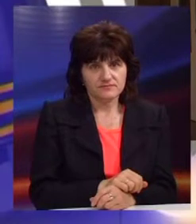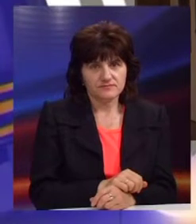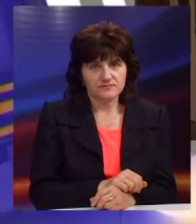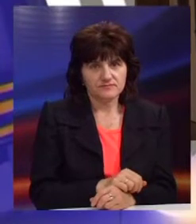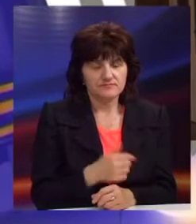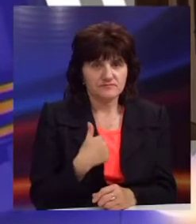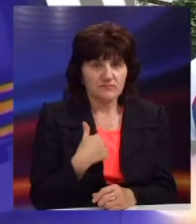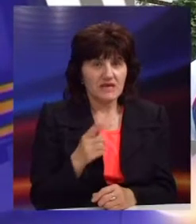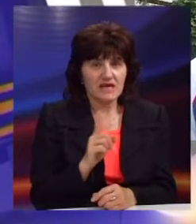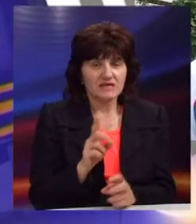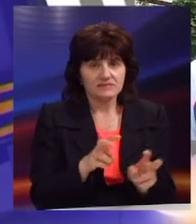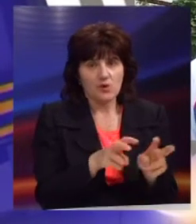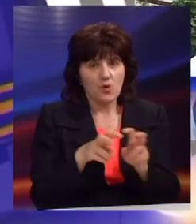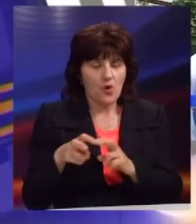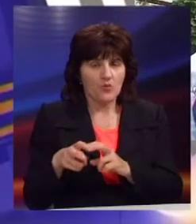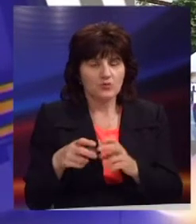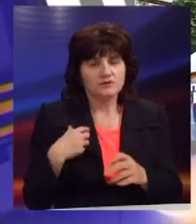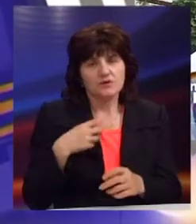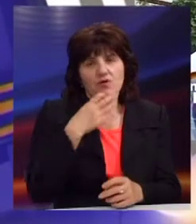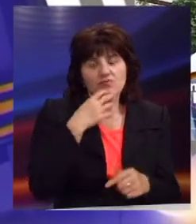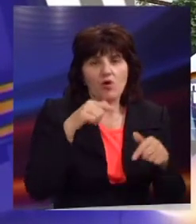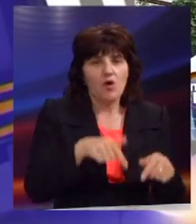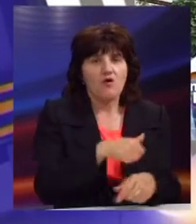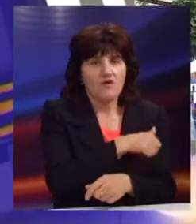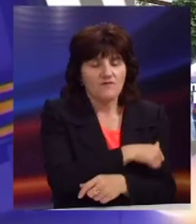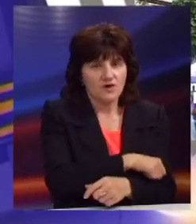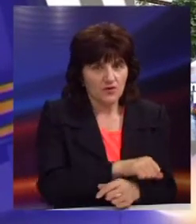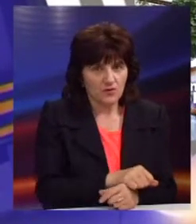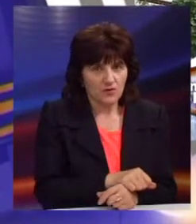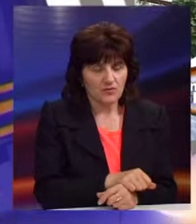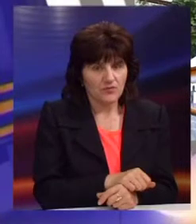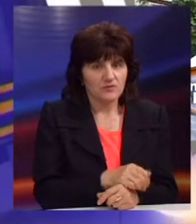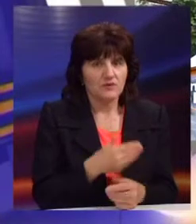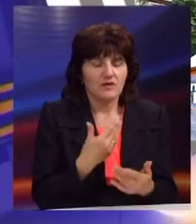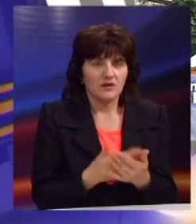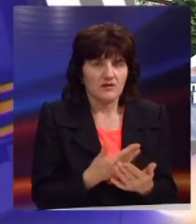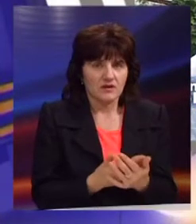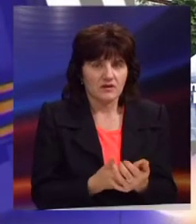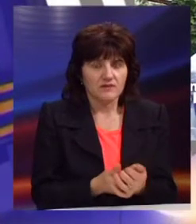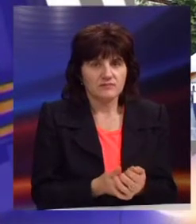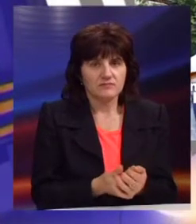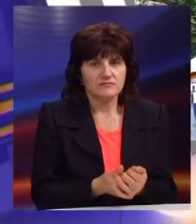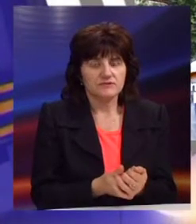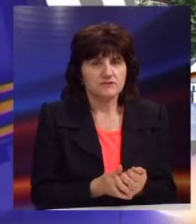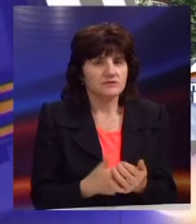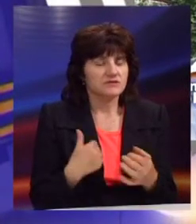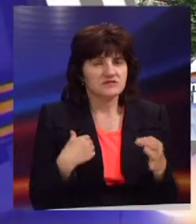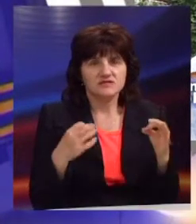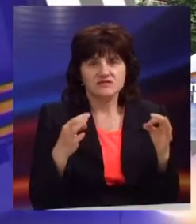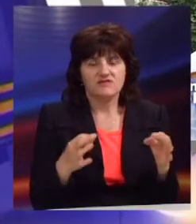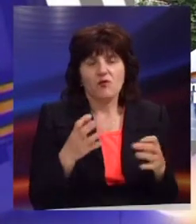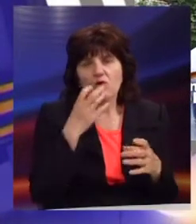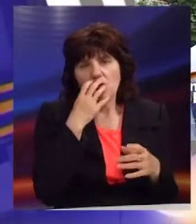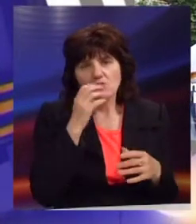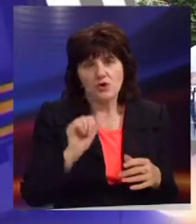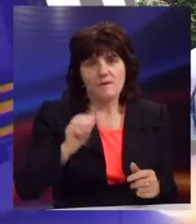Smo odustali, nismo stali, imali smo želju da ove godine eto, budemo ovaj... Sad uvek svaku stvar